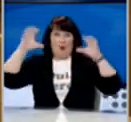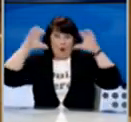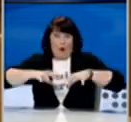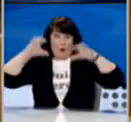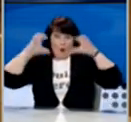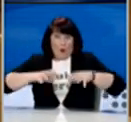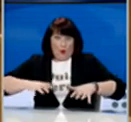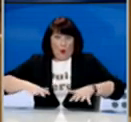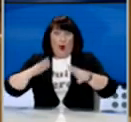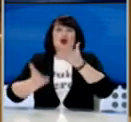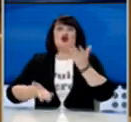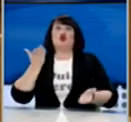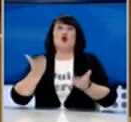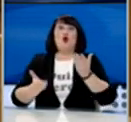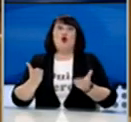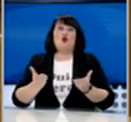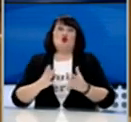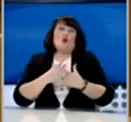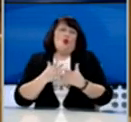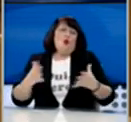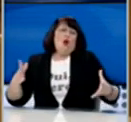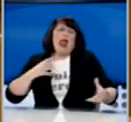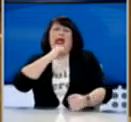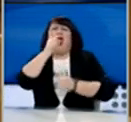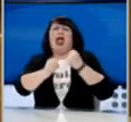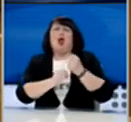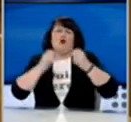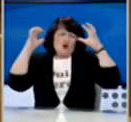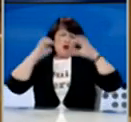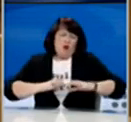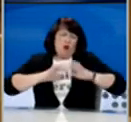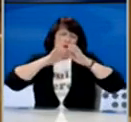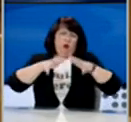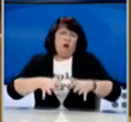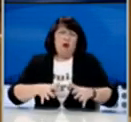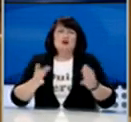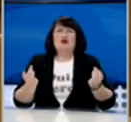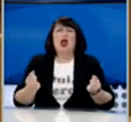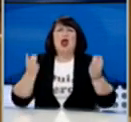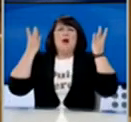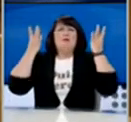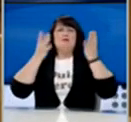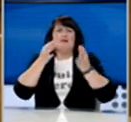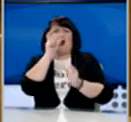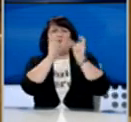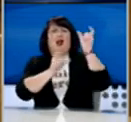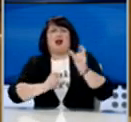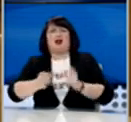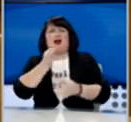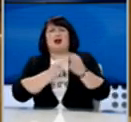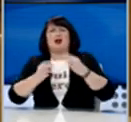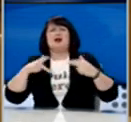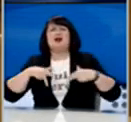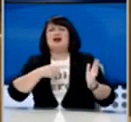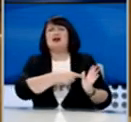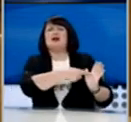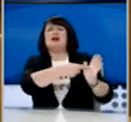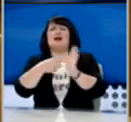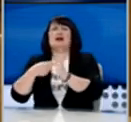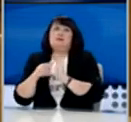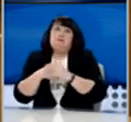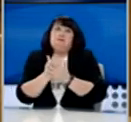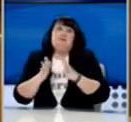τελικώς ζήσαμε τη μεγαλύτερη πλημμύρα του αιώνα μέσω αυτής της απαλλακτικής ρητορικής η κυβέρνηση περνάει το μήνυμα του